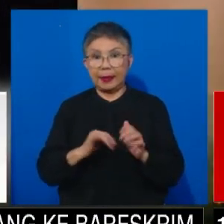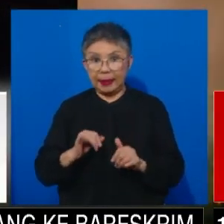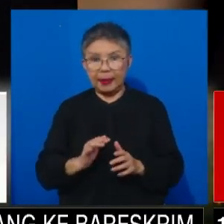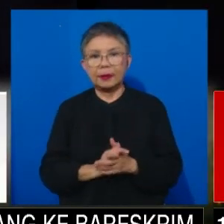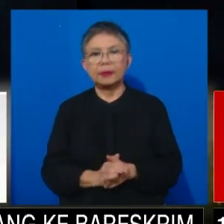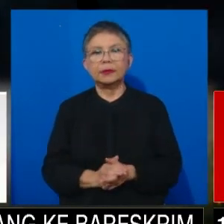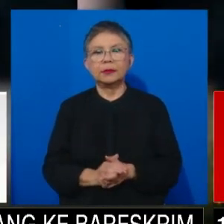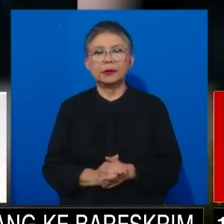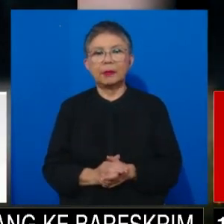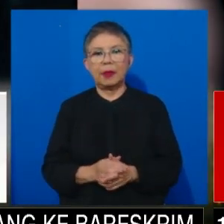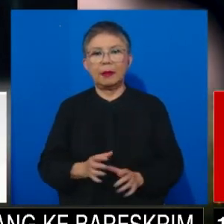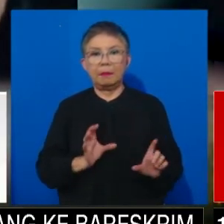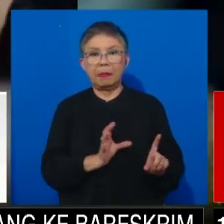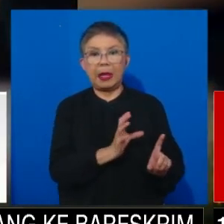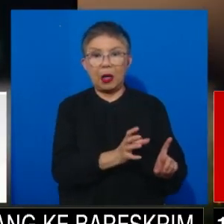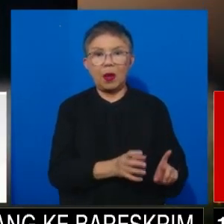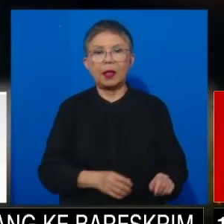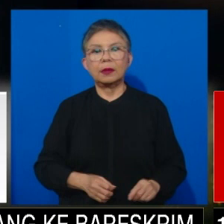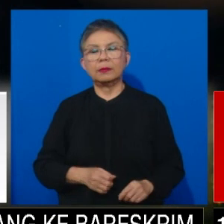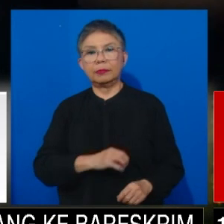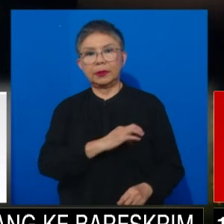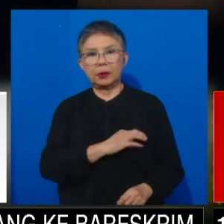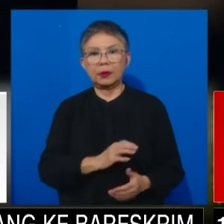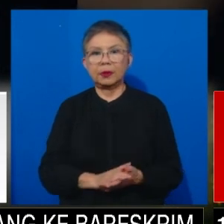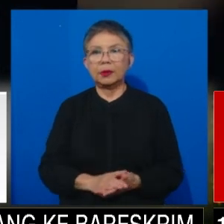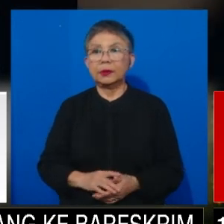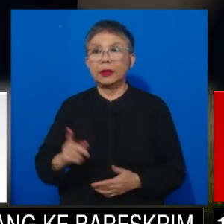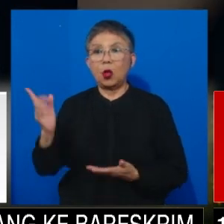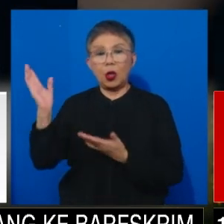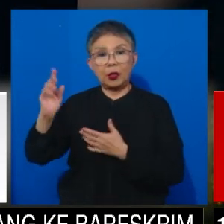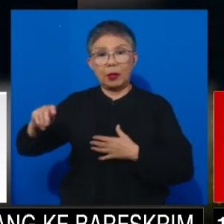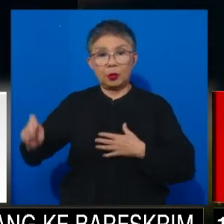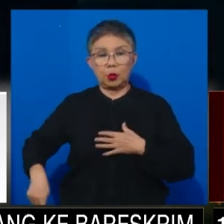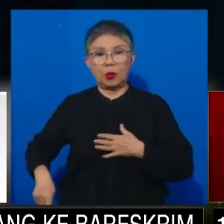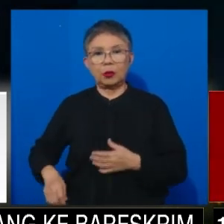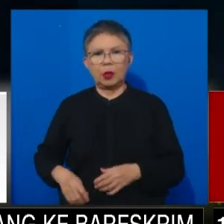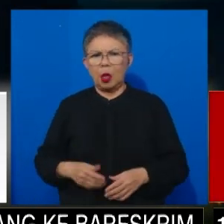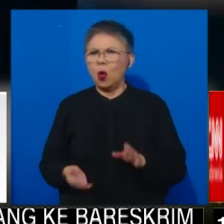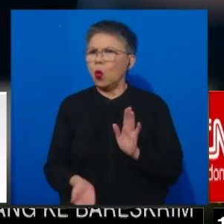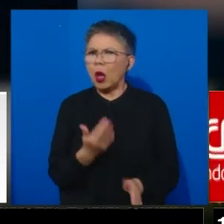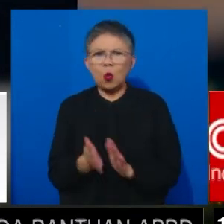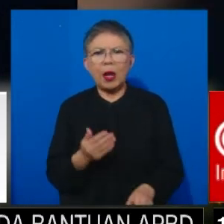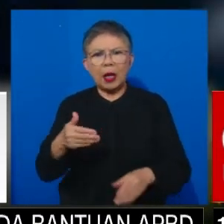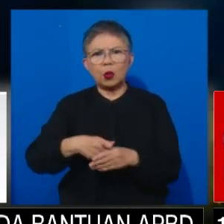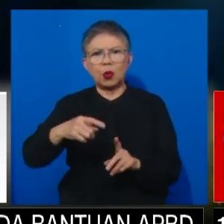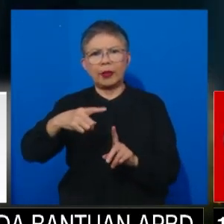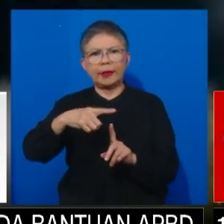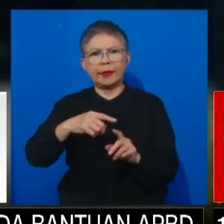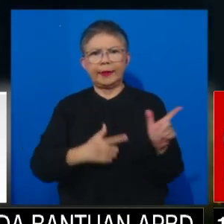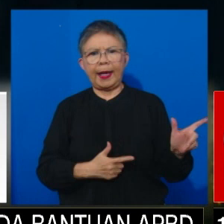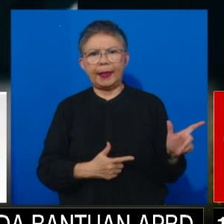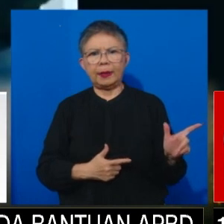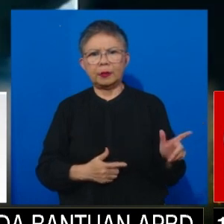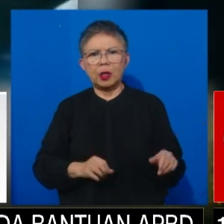Al-Araf, Ketua Sentra Inisiatif, yang merupakan lembaga pemerhati hukum dan HAM, menilai berulang kali anggota TNI terlibat kasus hukum, tidak hanya soal